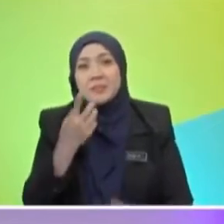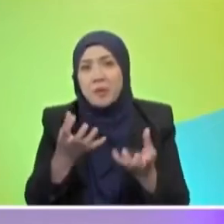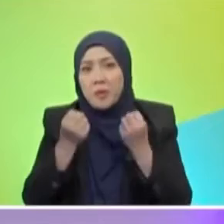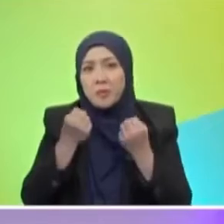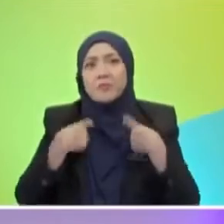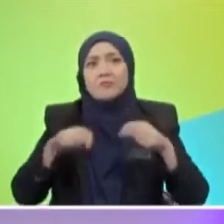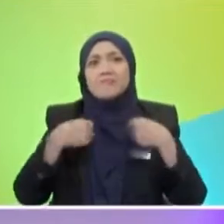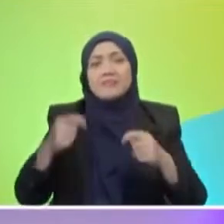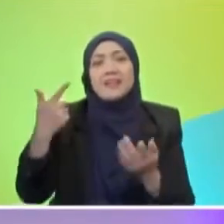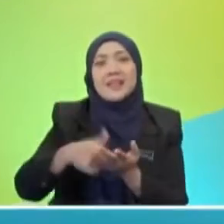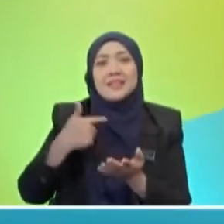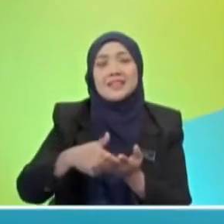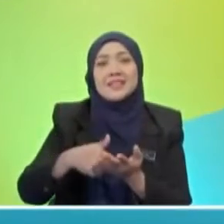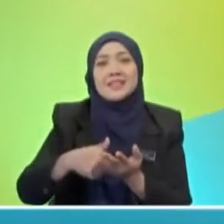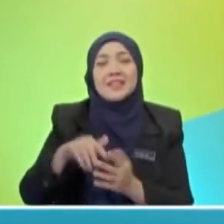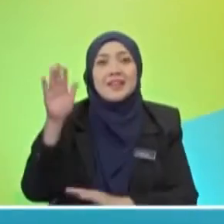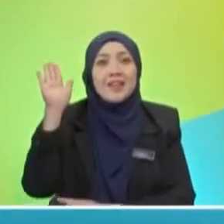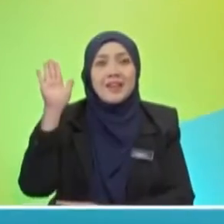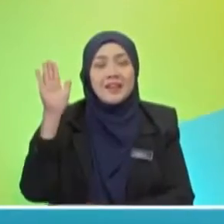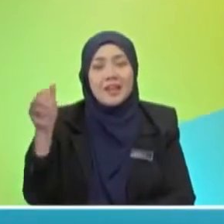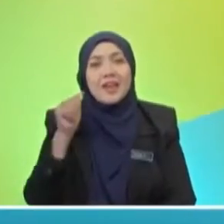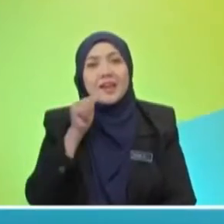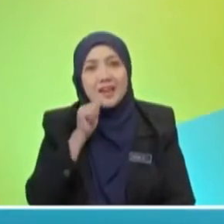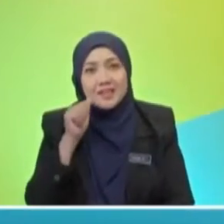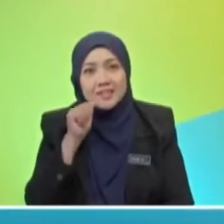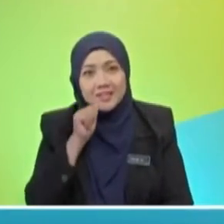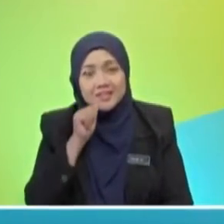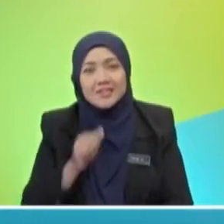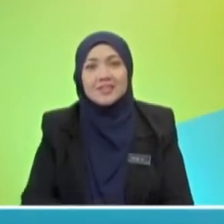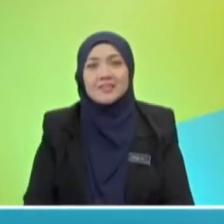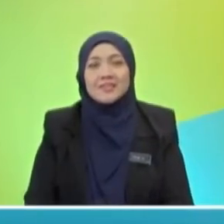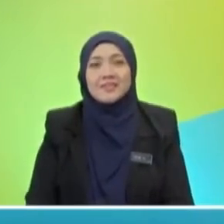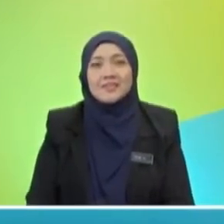cuba? Cepat. Siapa nak cuba? Ya, Aisyah. Silakan Aisyah. Okey.